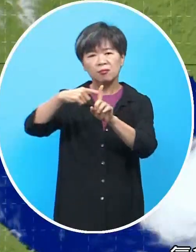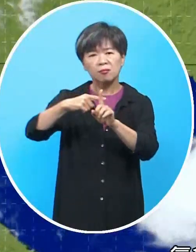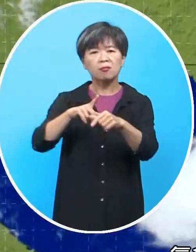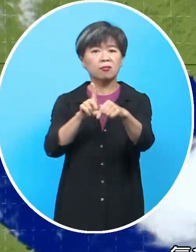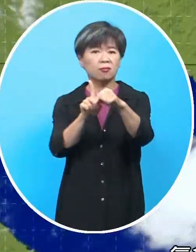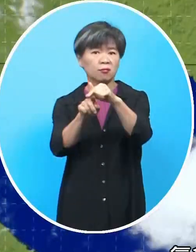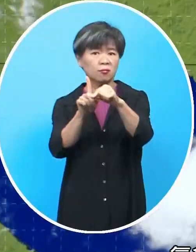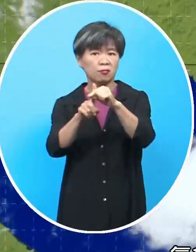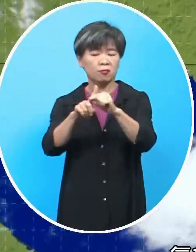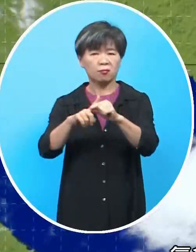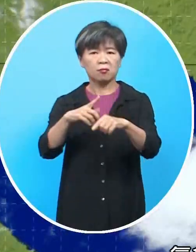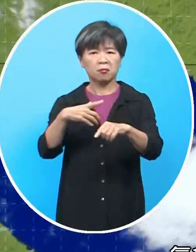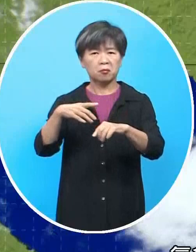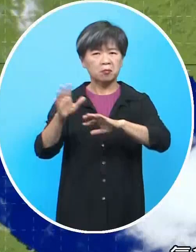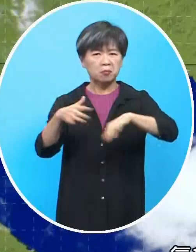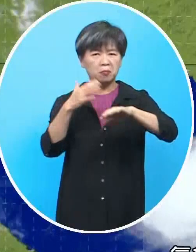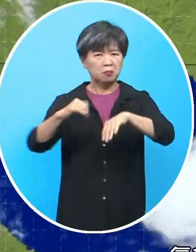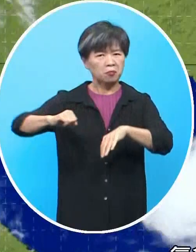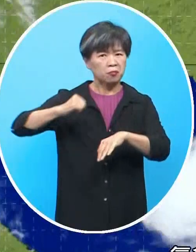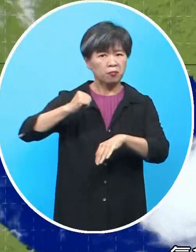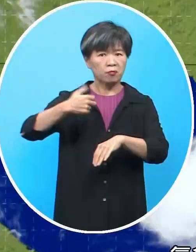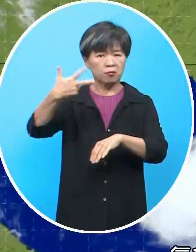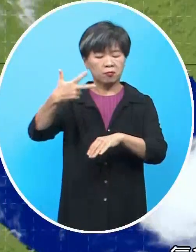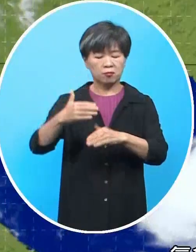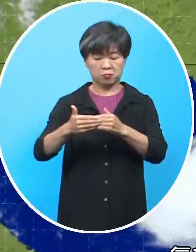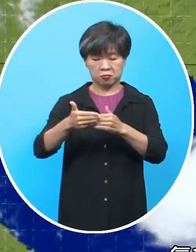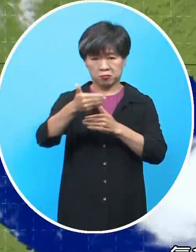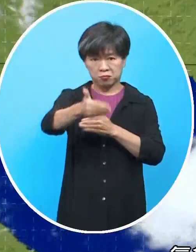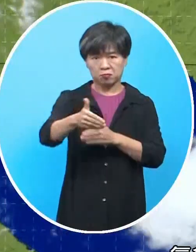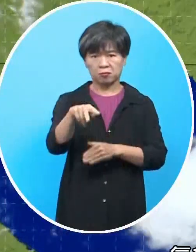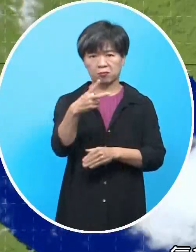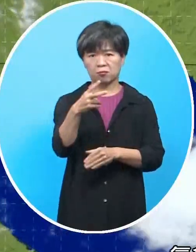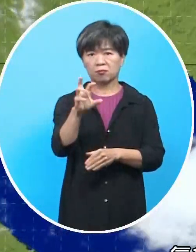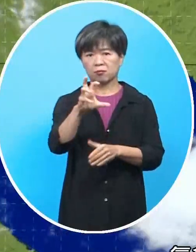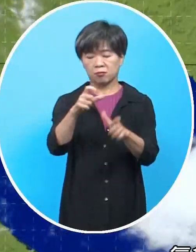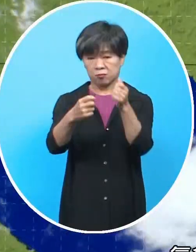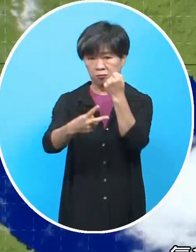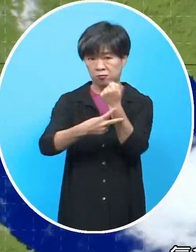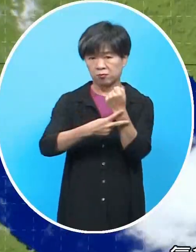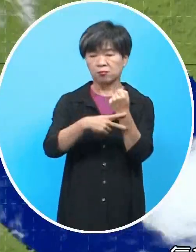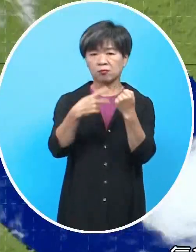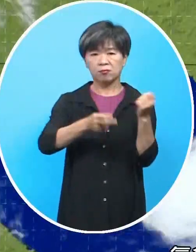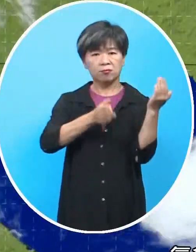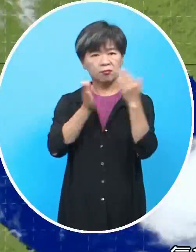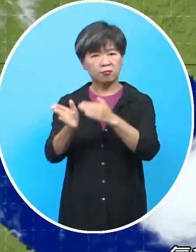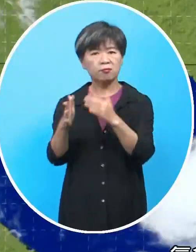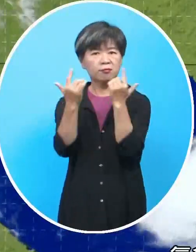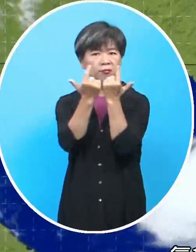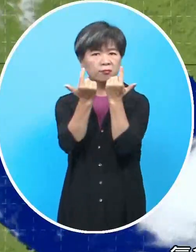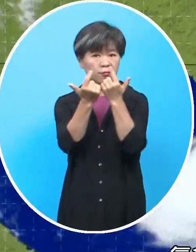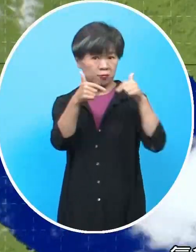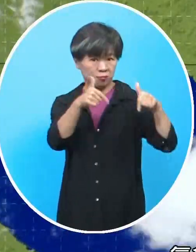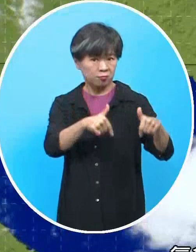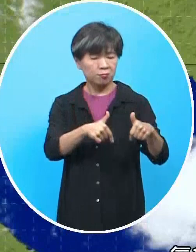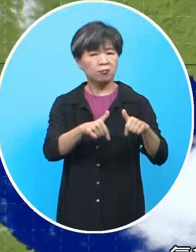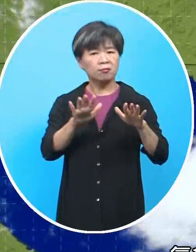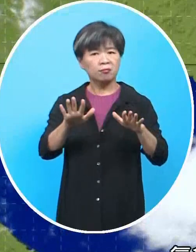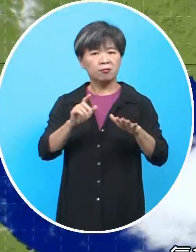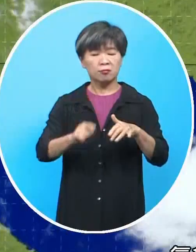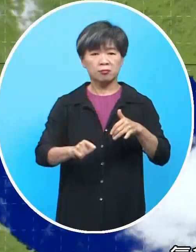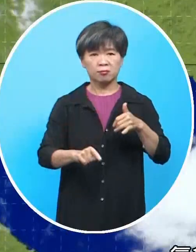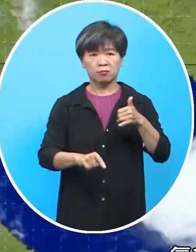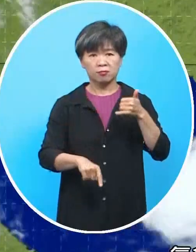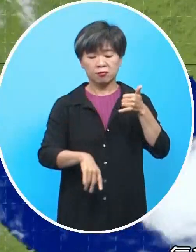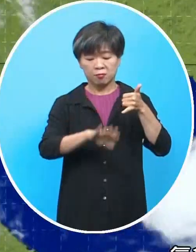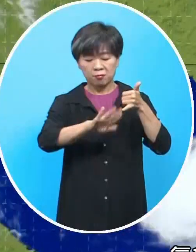风暴风范围仍然有280公里。我们预估它接下来会往北北西，也就是在今天通过台湾海峡